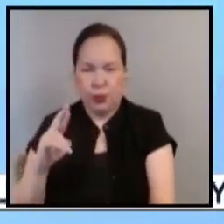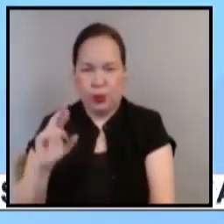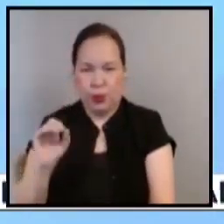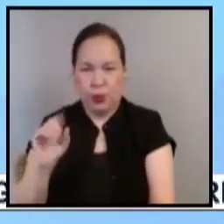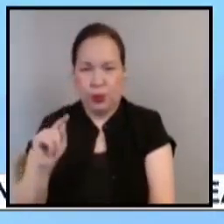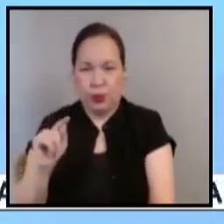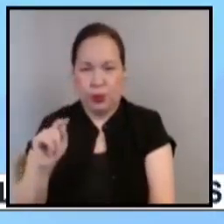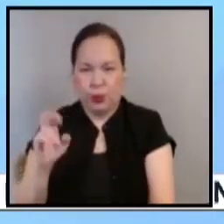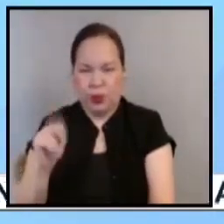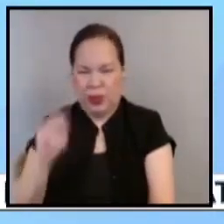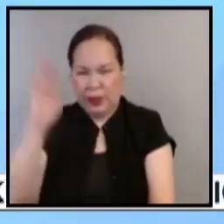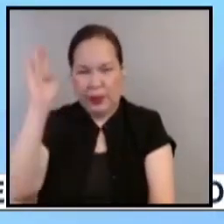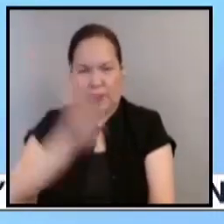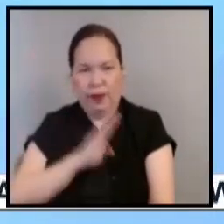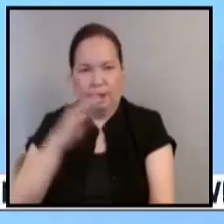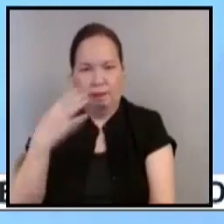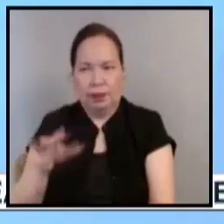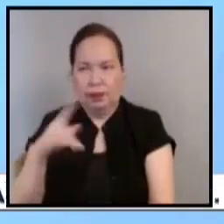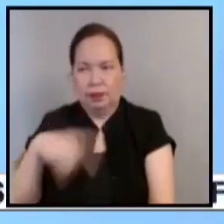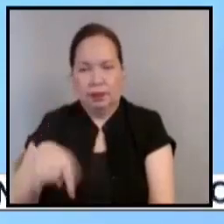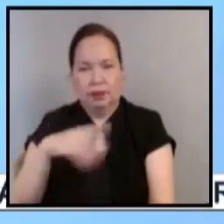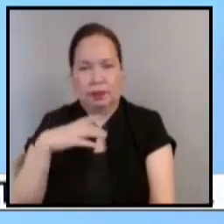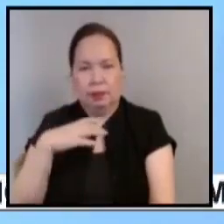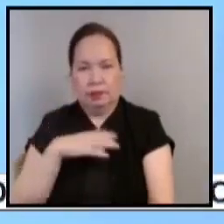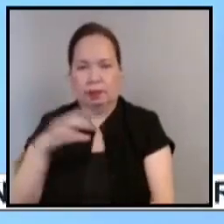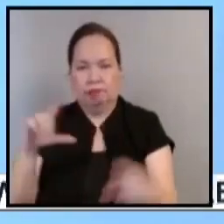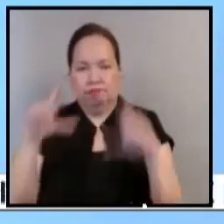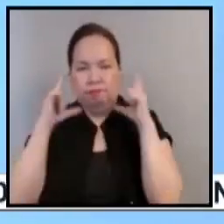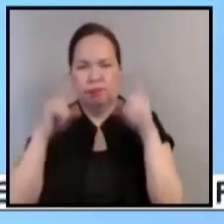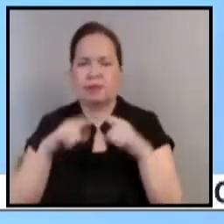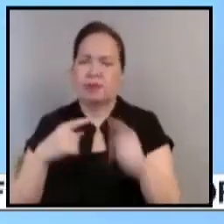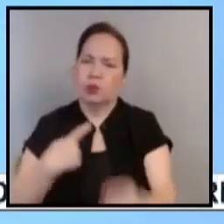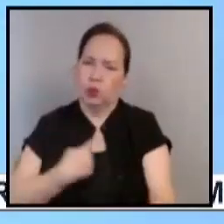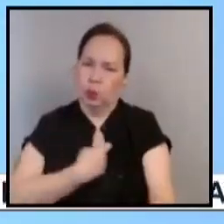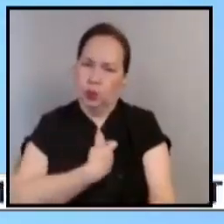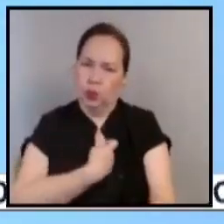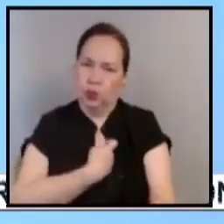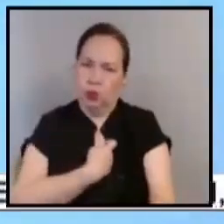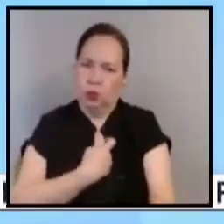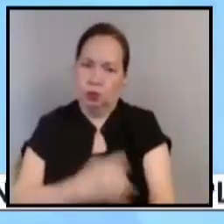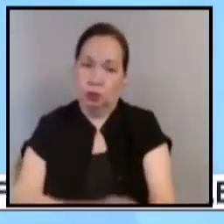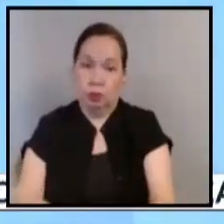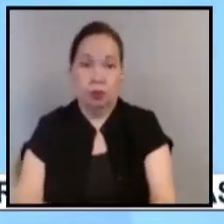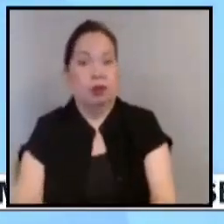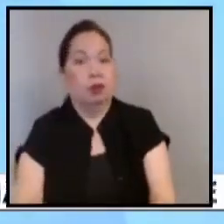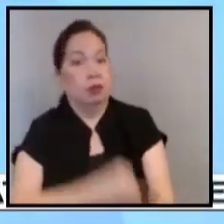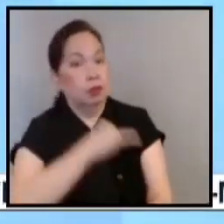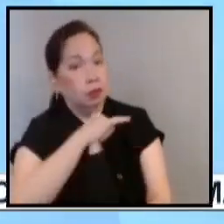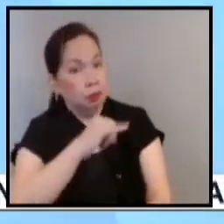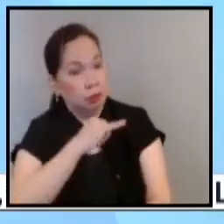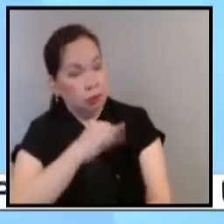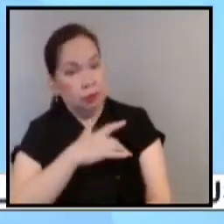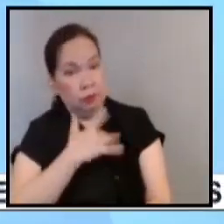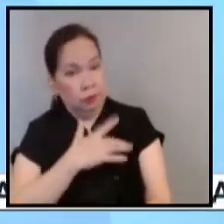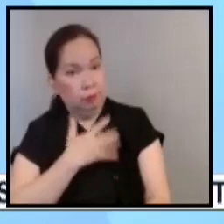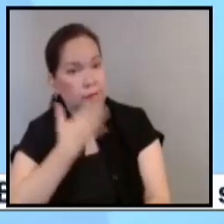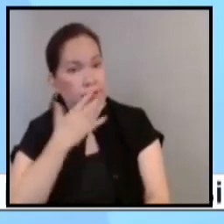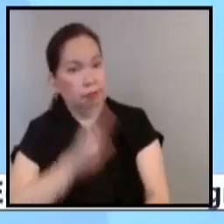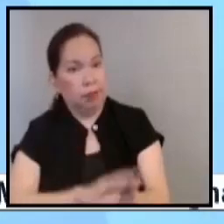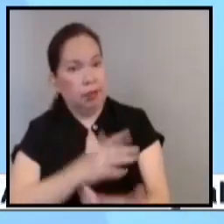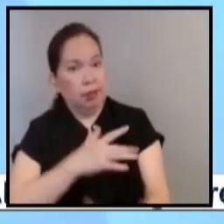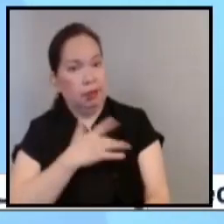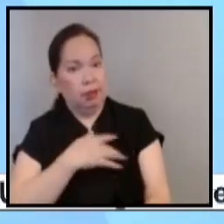course, I felt bad regarding Mr. Chairman. I also would feel bad hearing